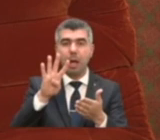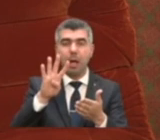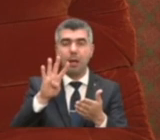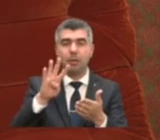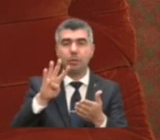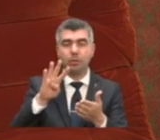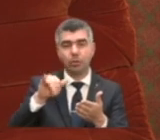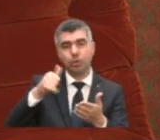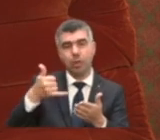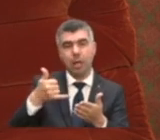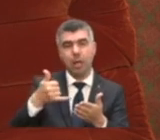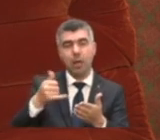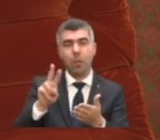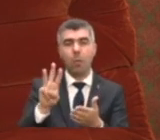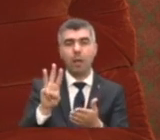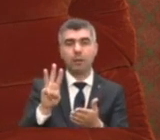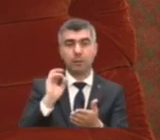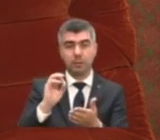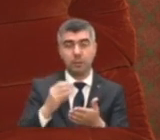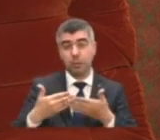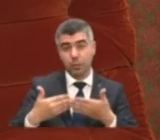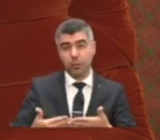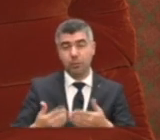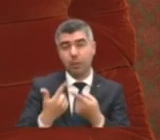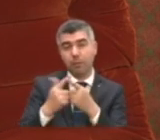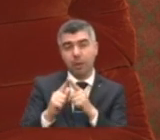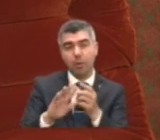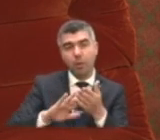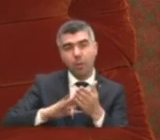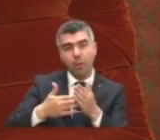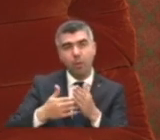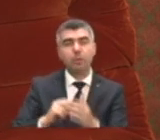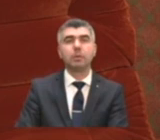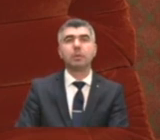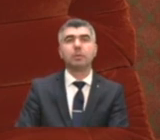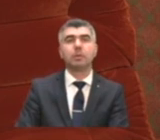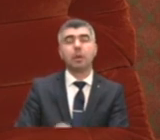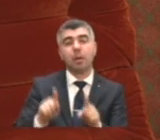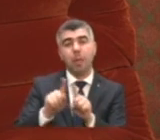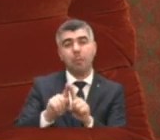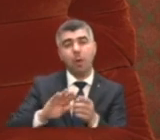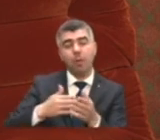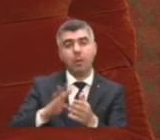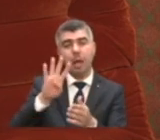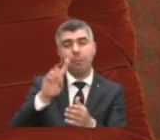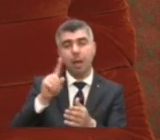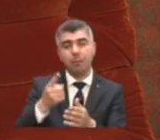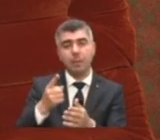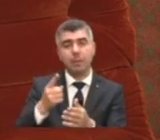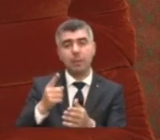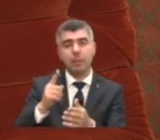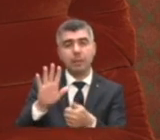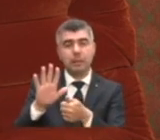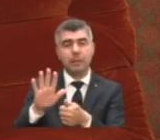وعندنا اكثر من 60 مشروع اليوم قيد التطوير والانجاز بقدره اجماليه كتبلغ 4.6 جيجاوات